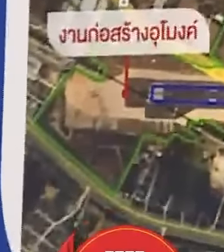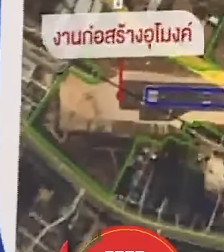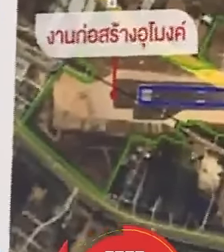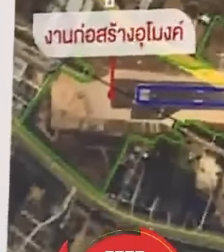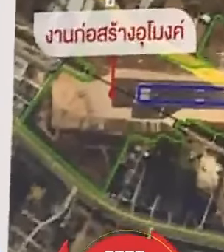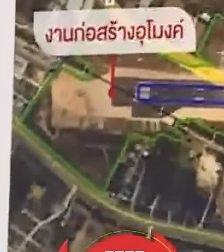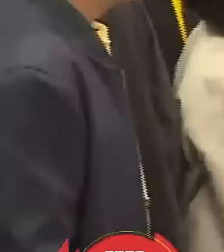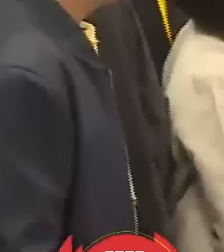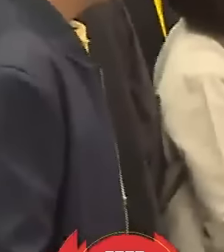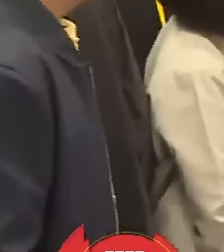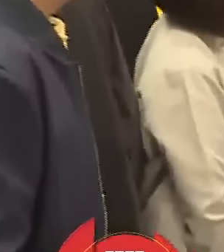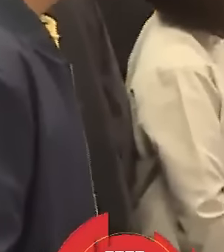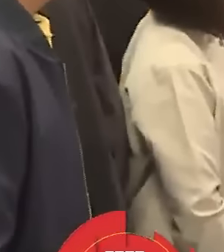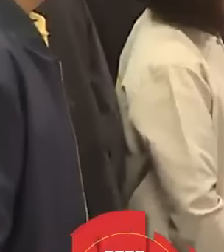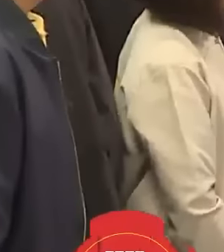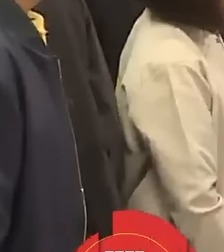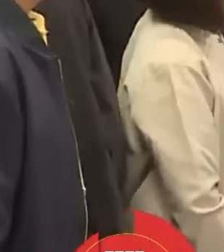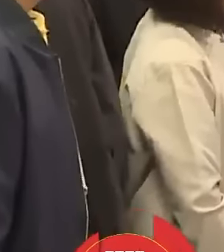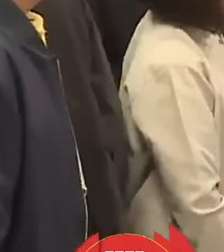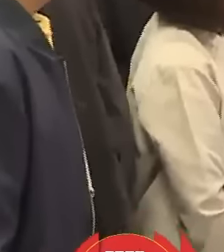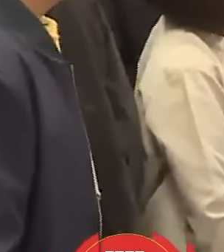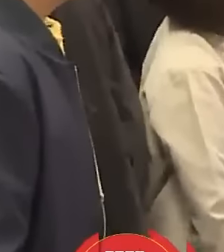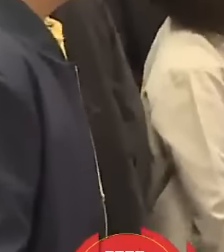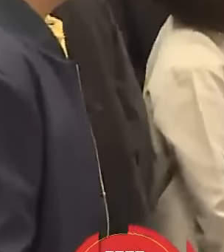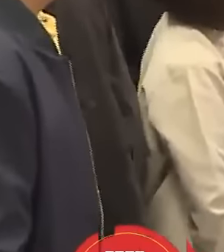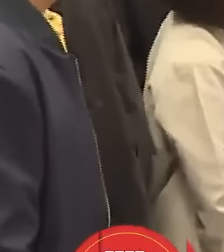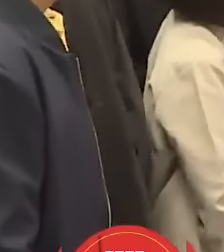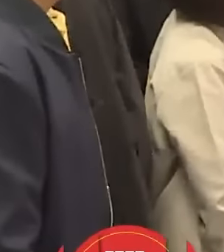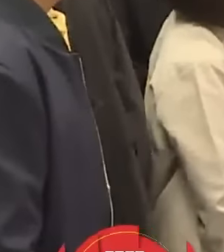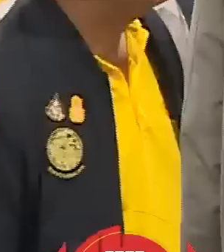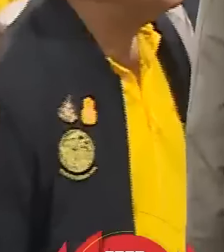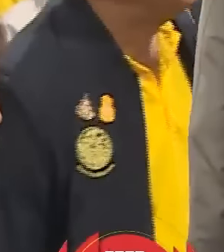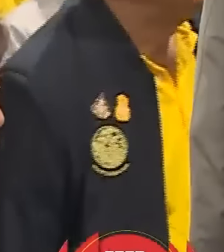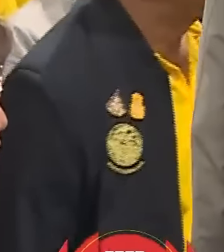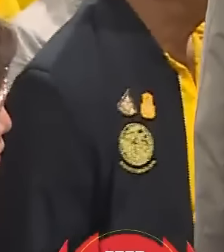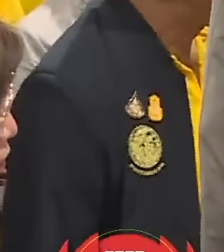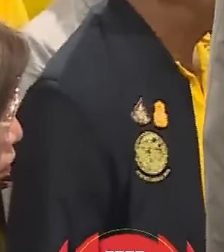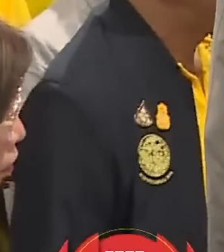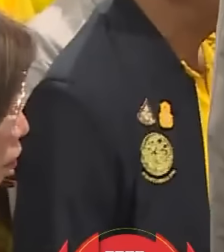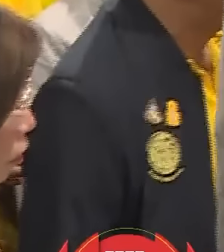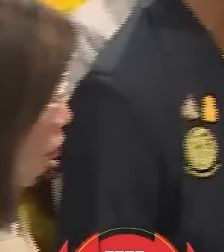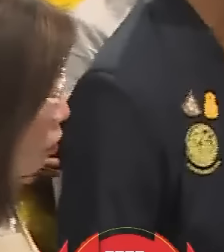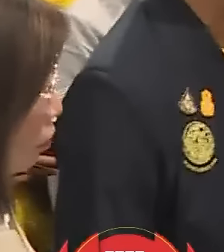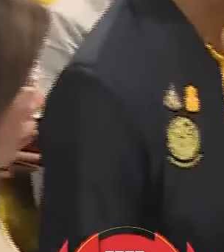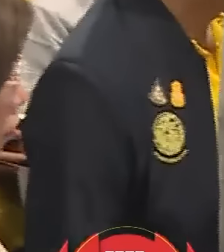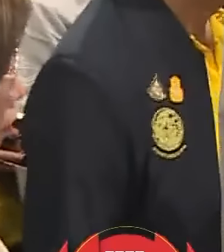ะคะก็จะเป็นการรองรับเหล่าบรรดานักท่องเที่ยวที่เข้ามาบ้านเรามาเที่ยวเมืองไทยได้แบบสะดวกขึ้นละค่ะ